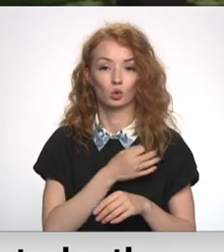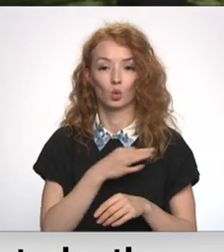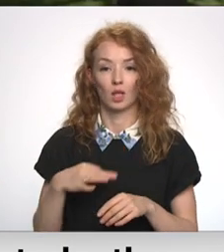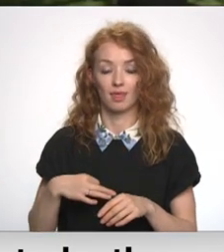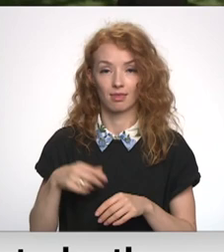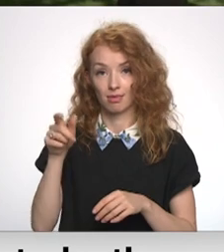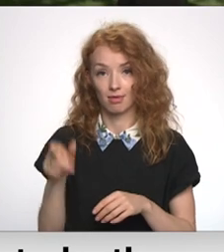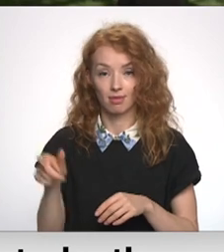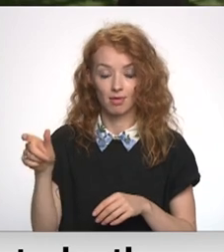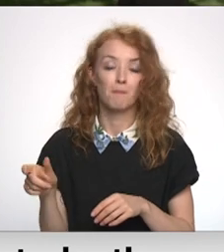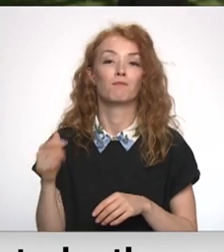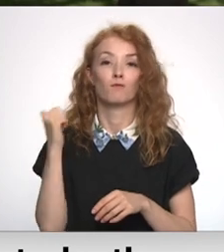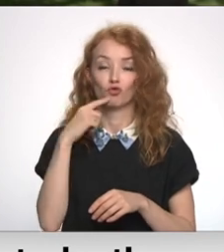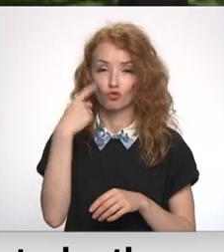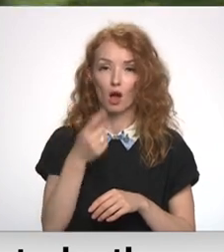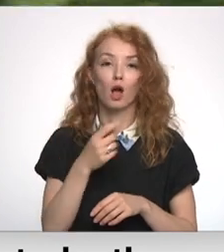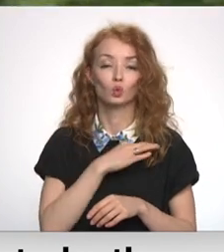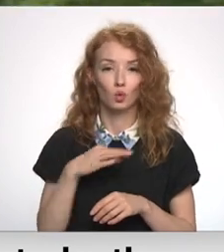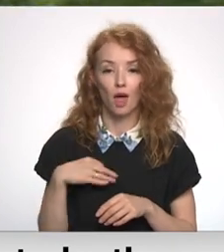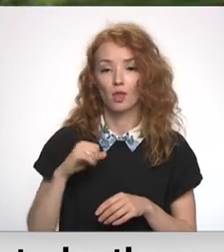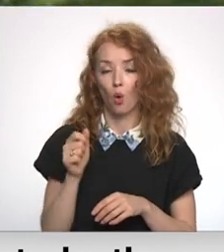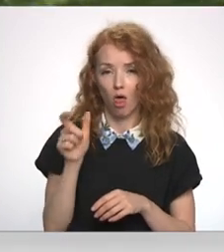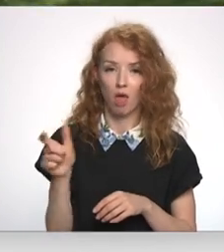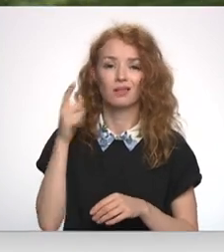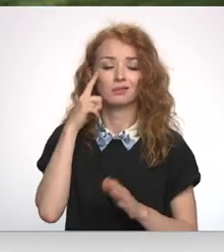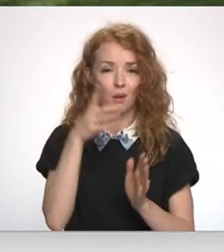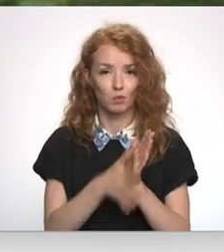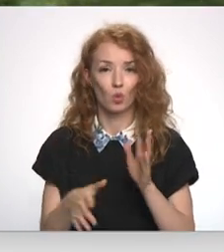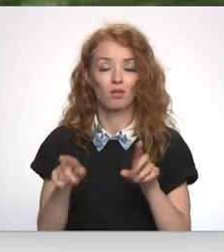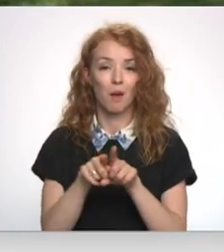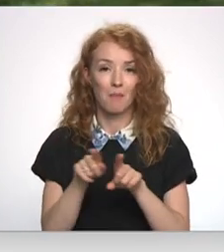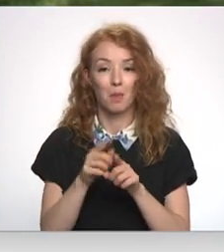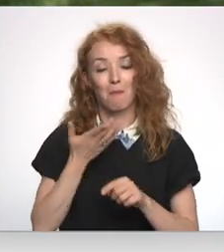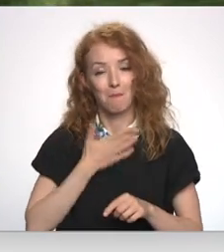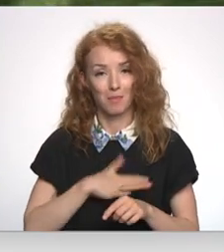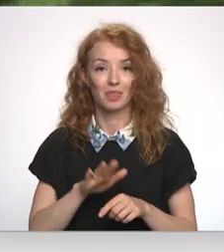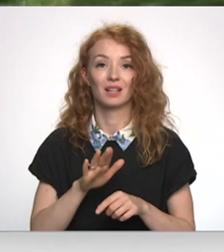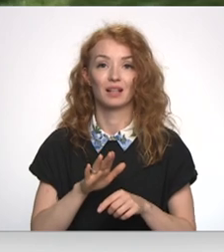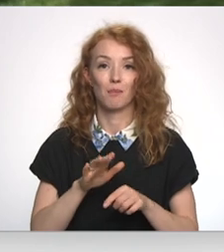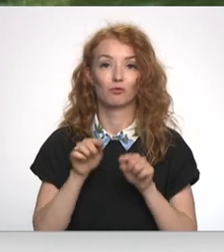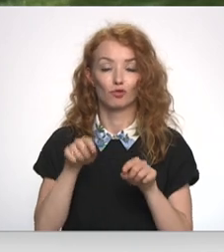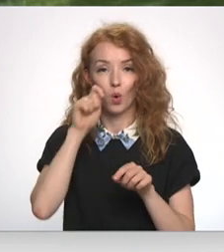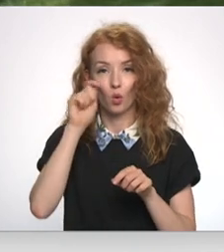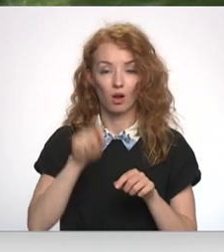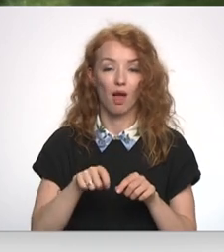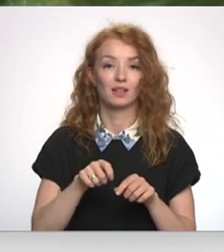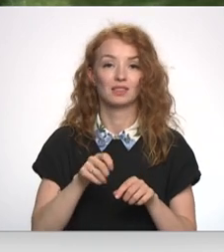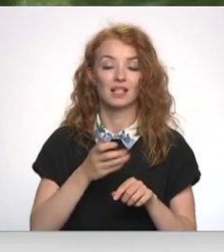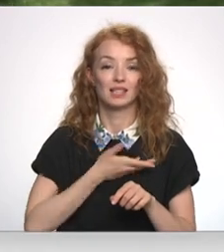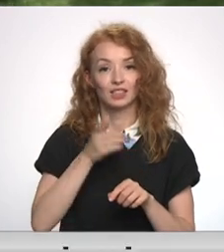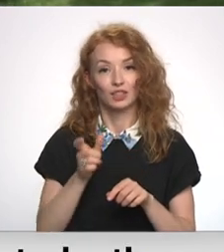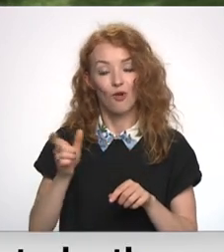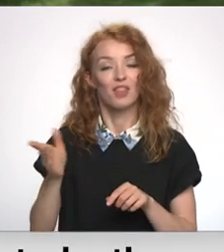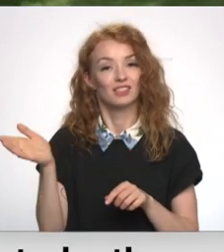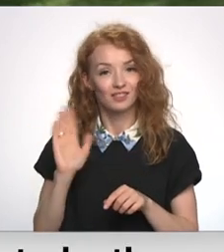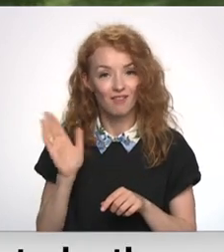mūsu studenti saprotoši, kolēģi, ja, un tāpat arī ir patīkami, ka šie Ukrainas civiliedzīvotāji